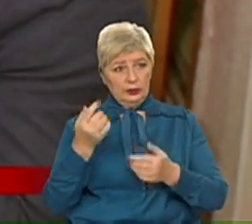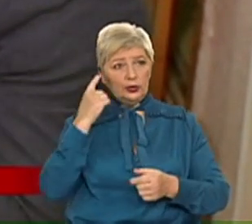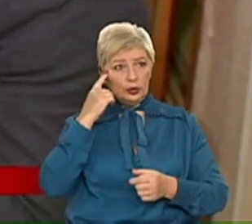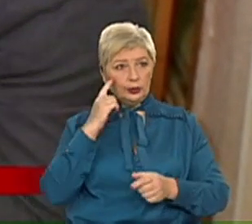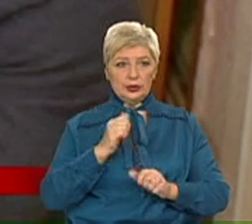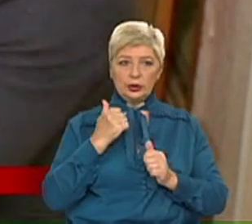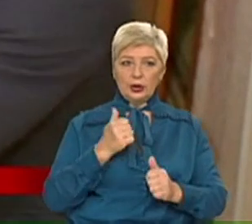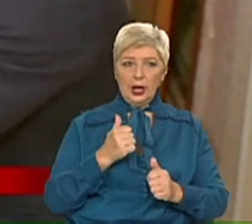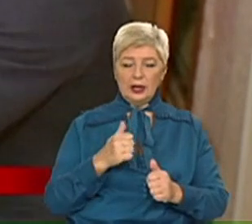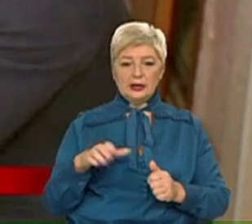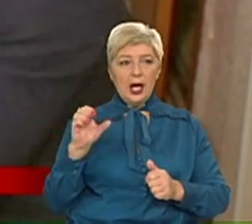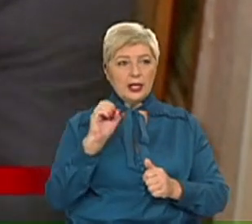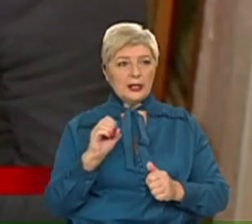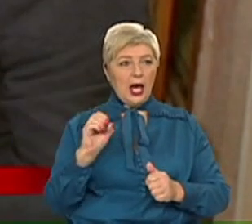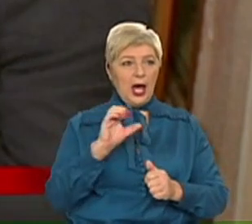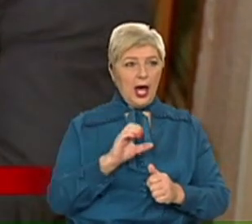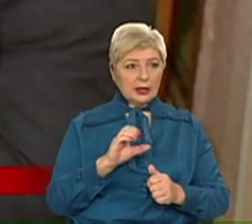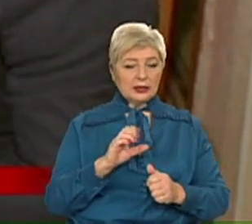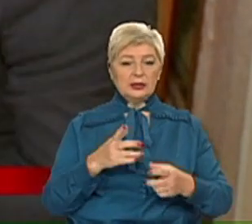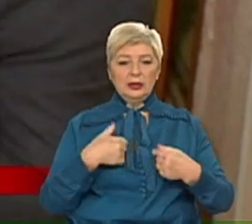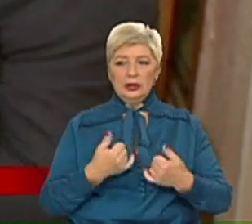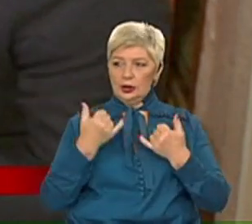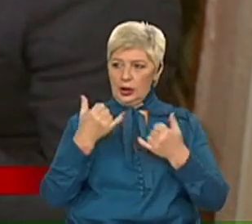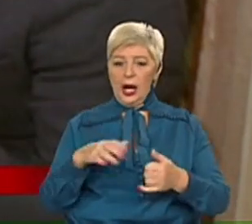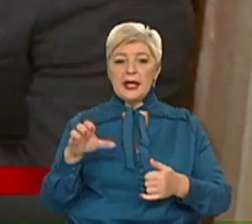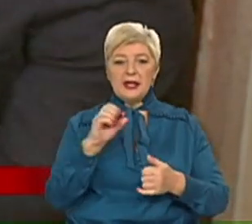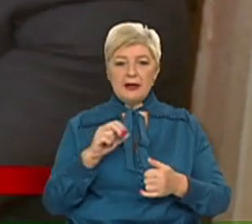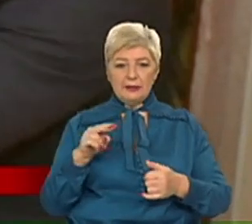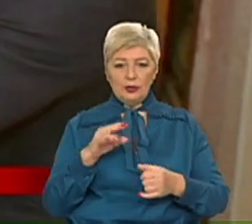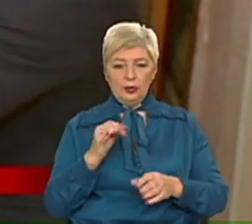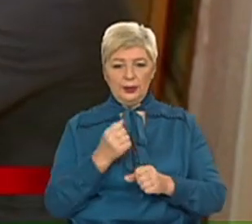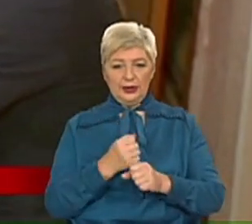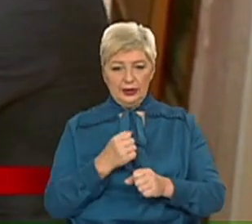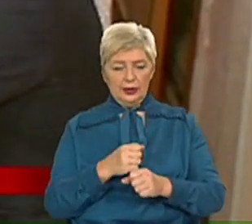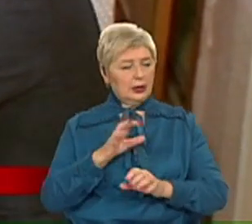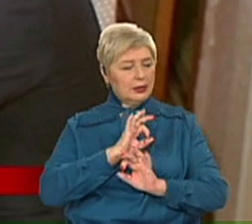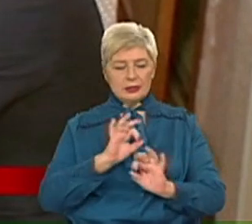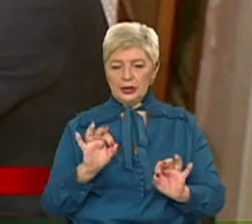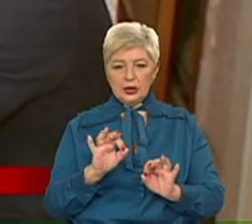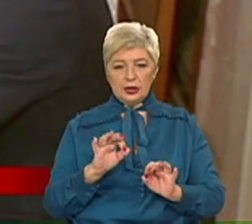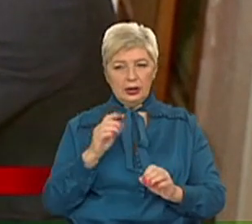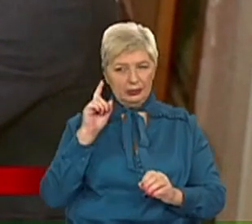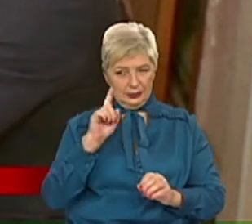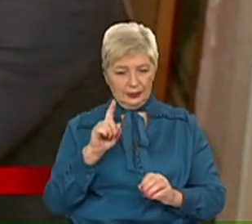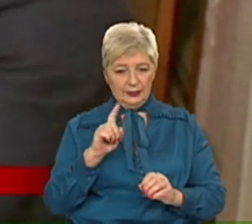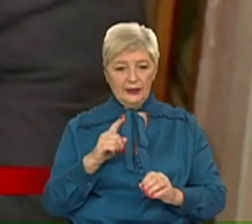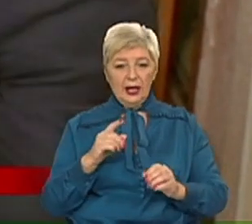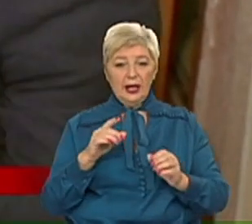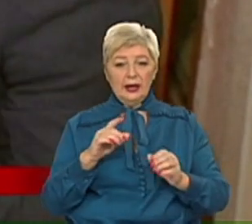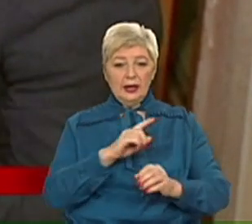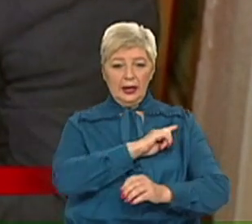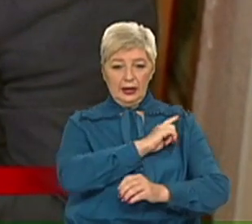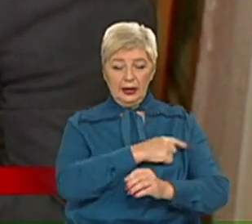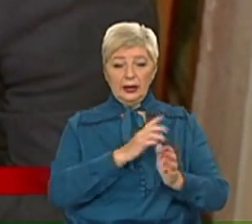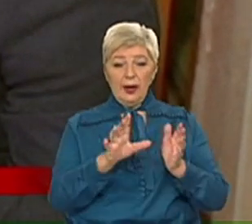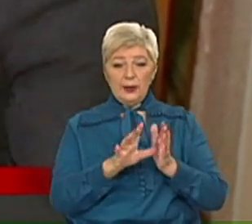думаете, класс, это же страна для Европы все строилось качественно. А теперь послушайте нас. Напряжение в сети в Европе